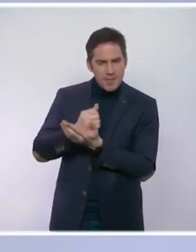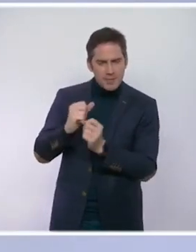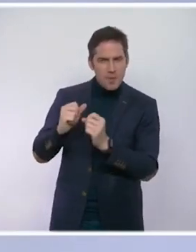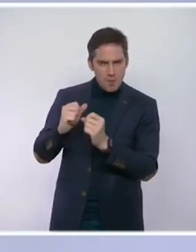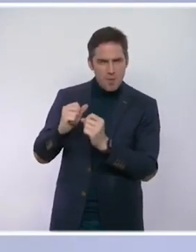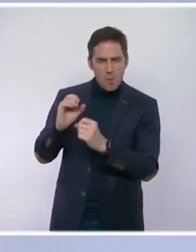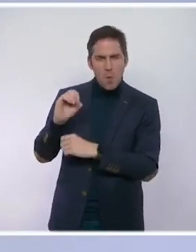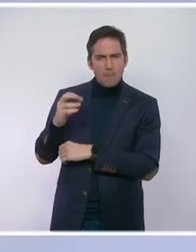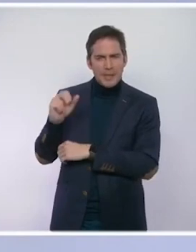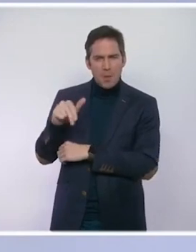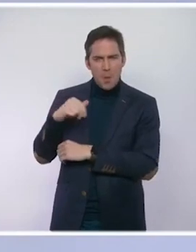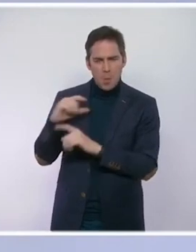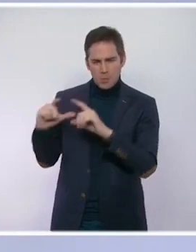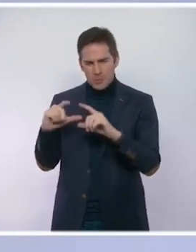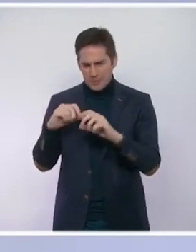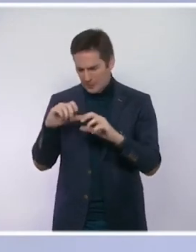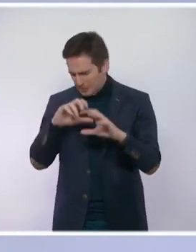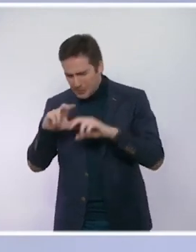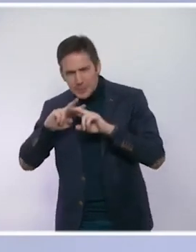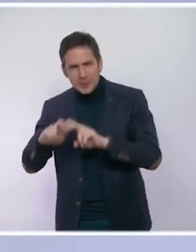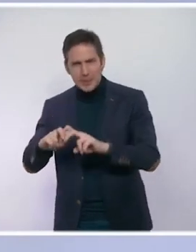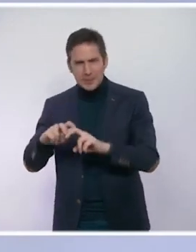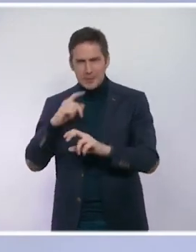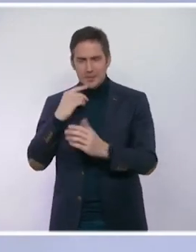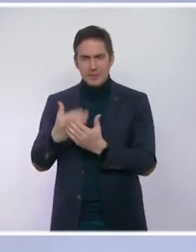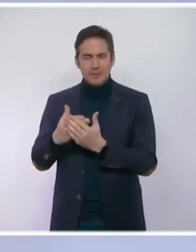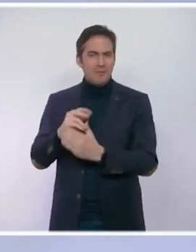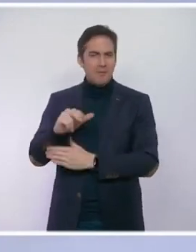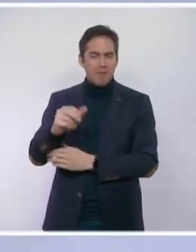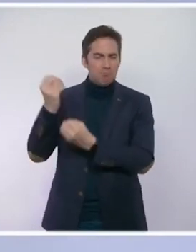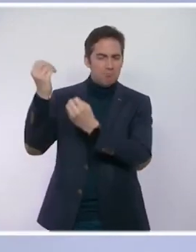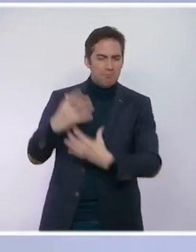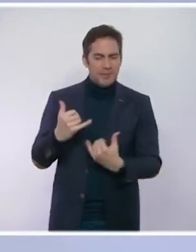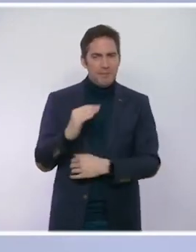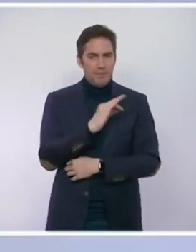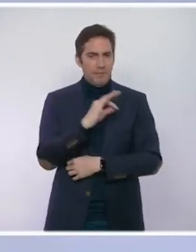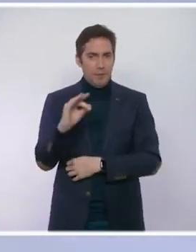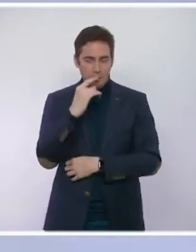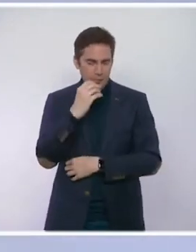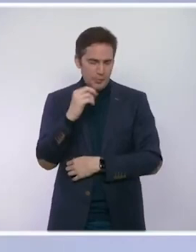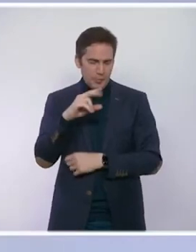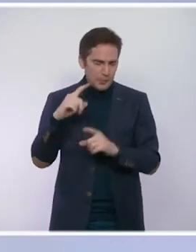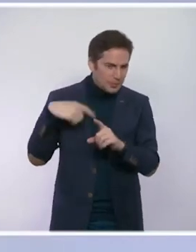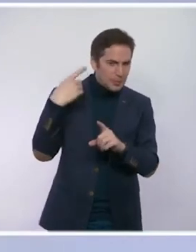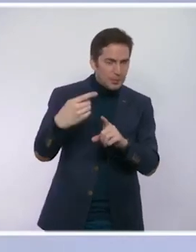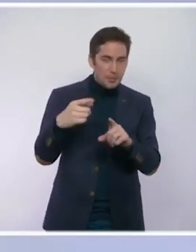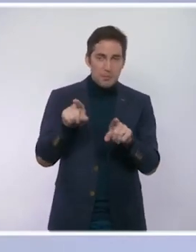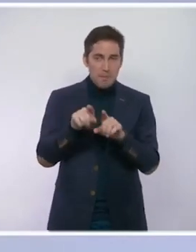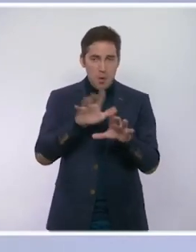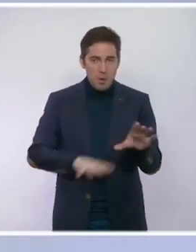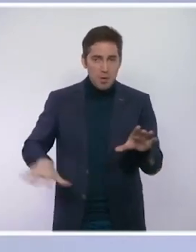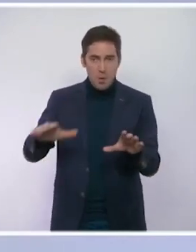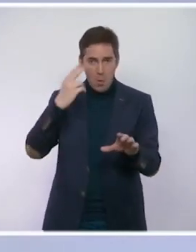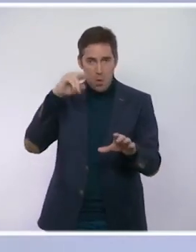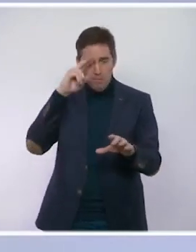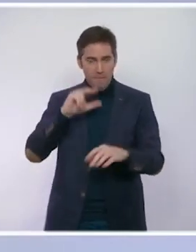à le connaître et nous savons que nous aurons très probablement à l'affronter dans notre pays, comme partout en Europe, de manière beaucoup plus importante dans les